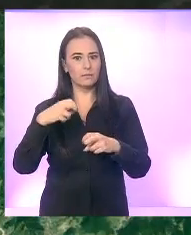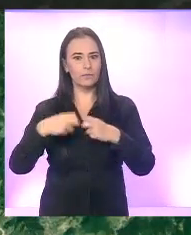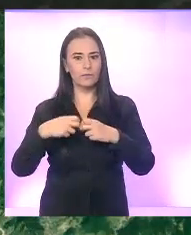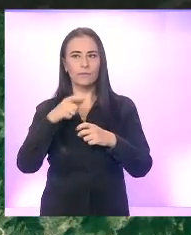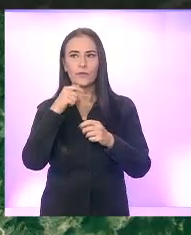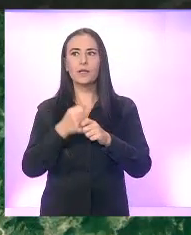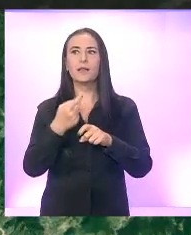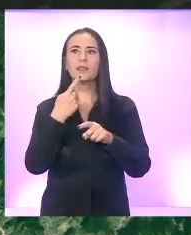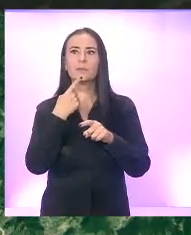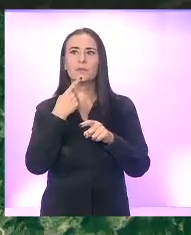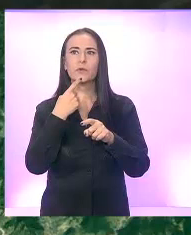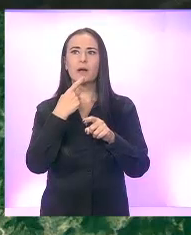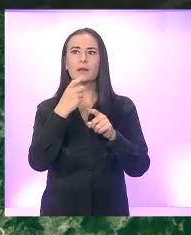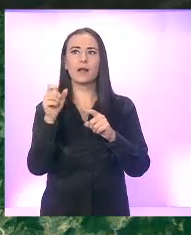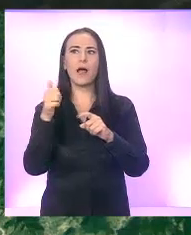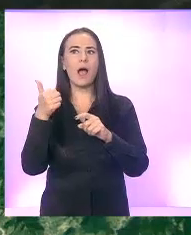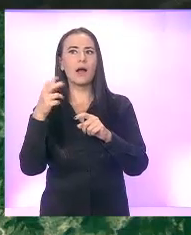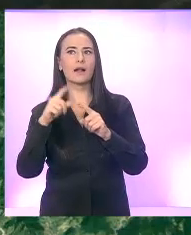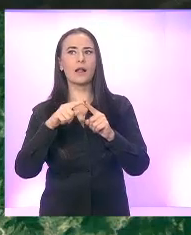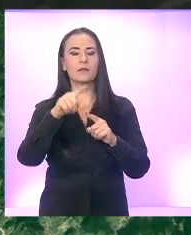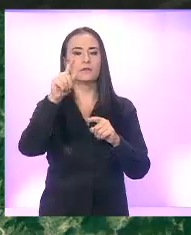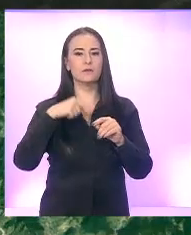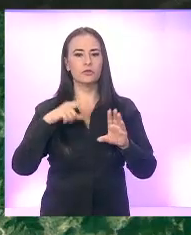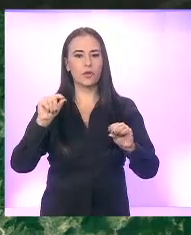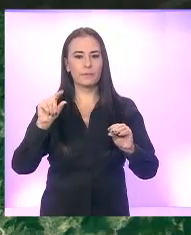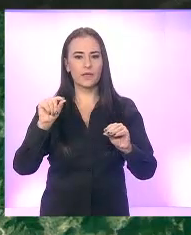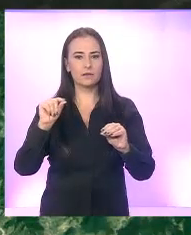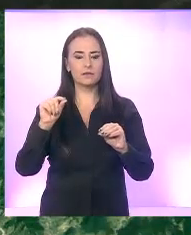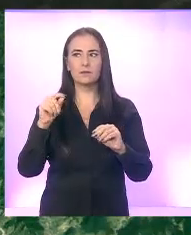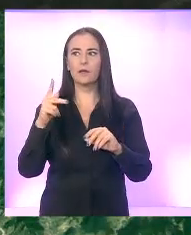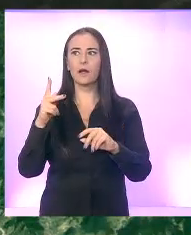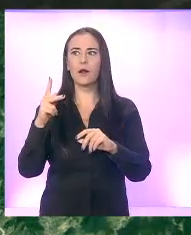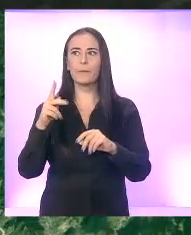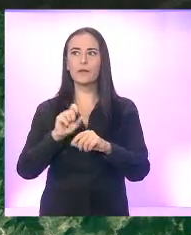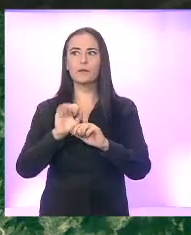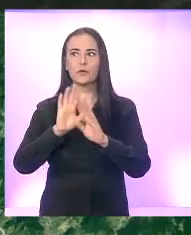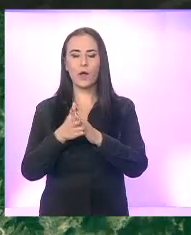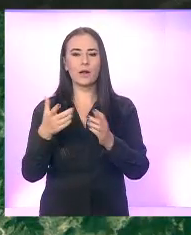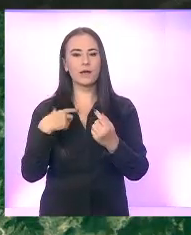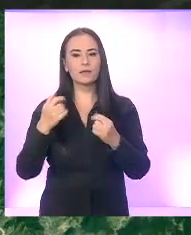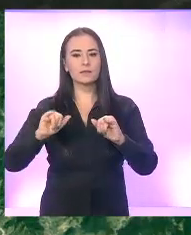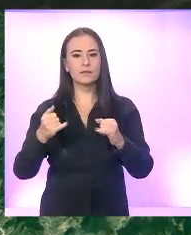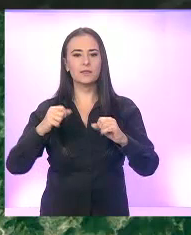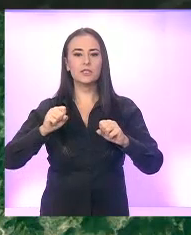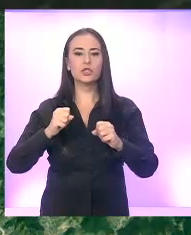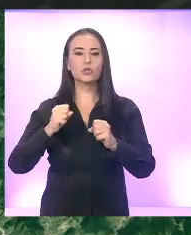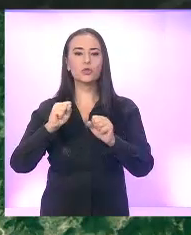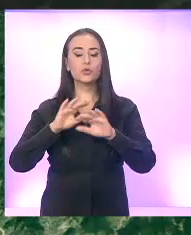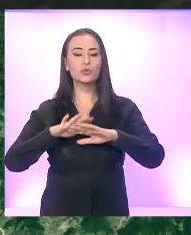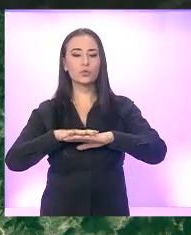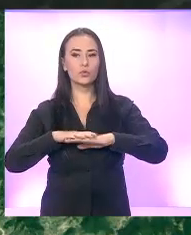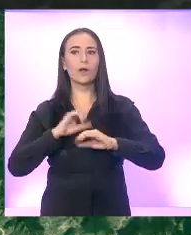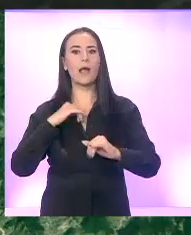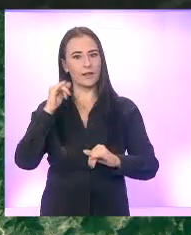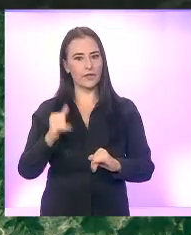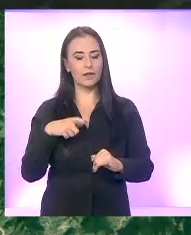care au deraiat, pentru că sunt foarte multe probleme provocate de faptul că sunt foarte vechi, e foarte, foarte veche infrastructura. Într-adevăr, marea